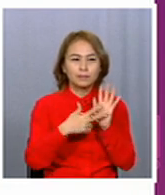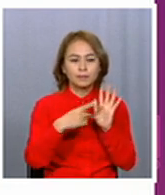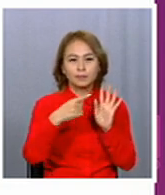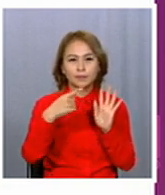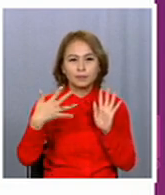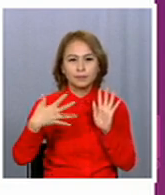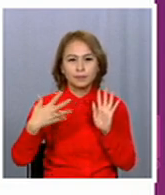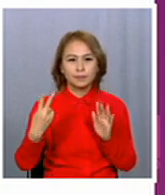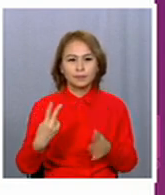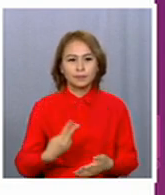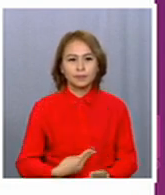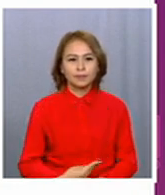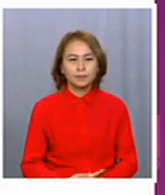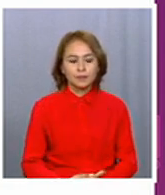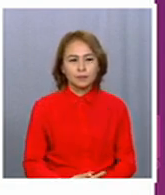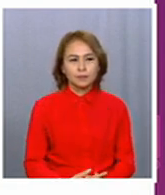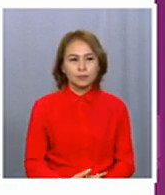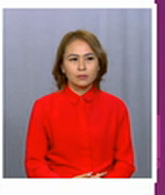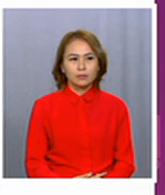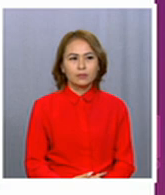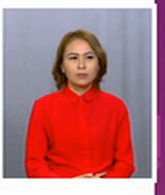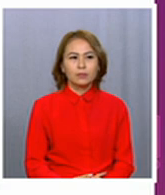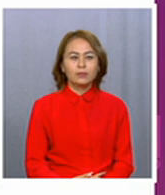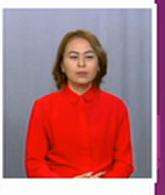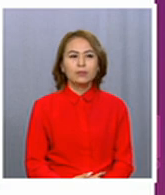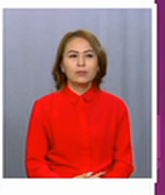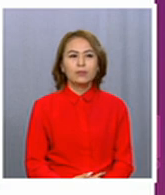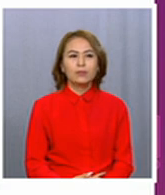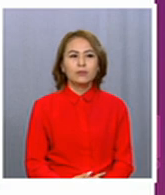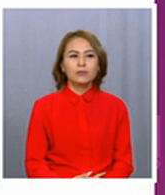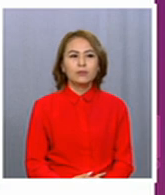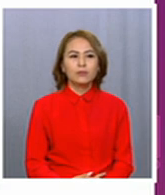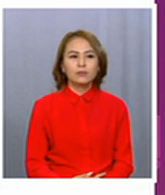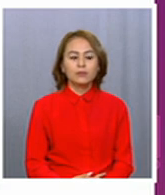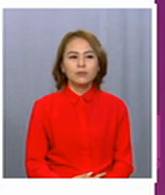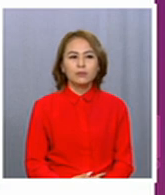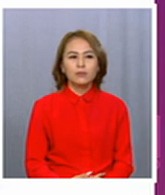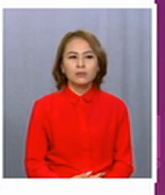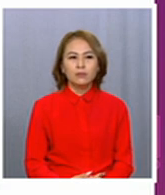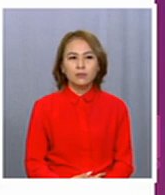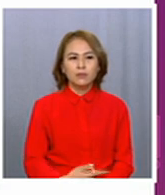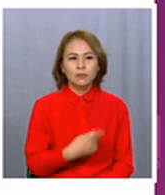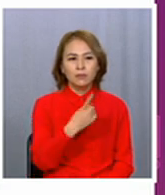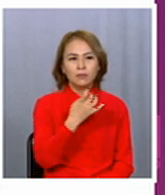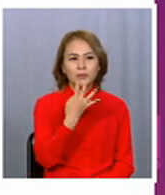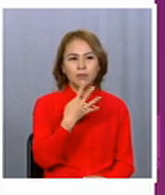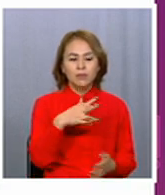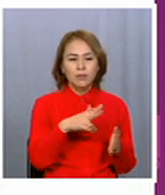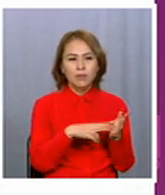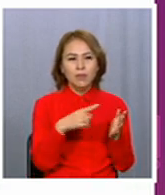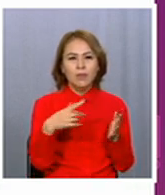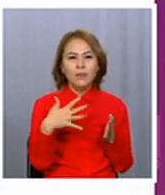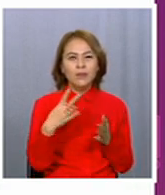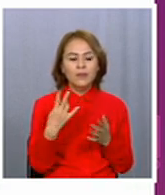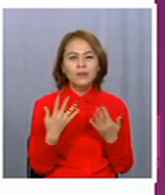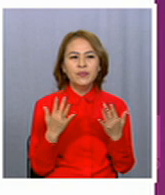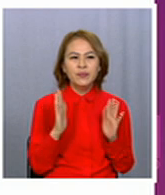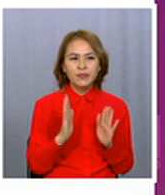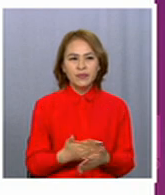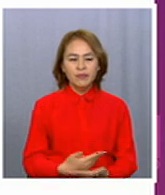пен 52-нің айырмасын табу керек. Балалар, 148 пен 52-нің айырмасы нешеге тең?